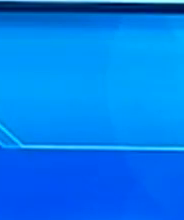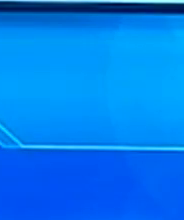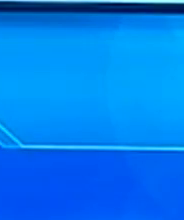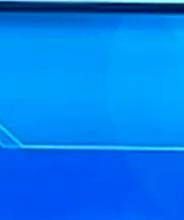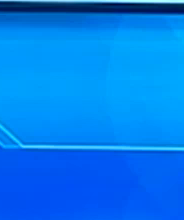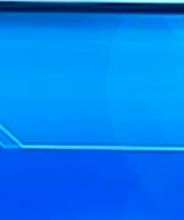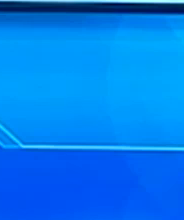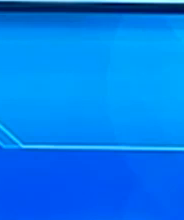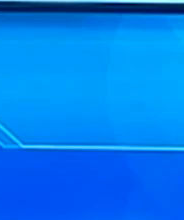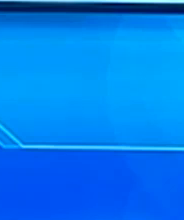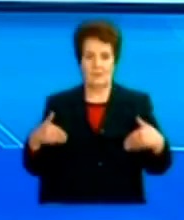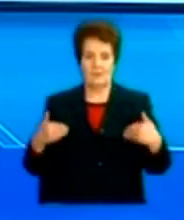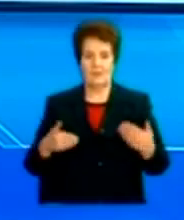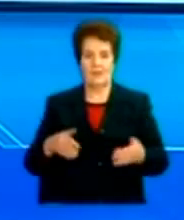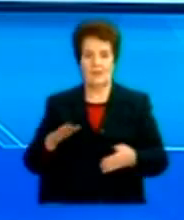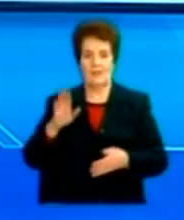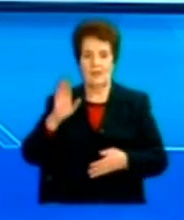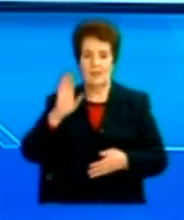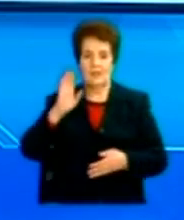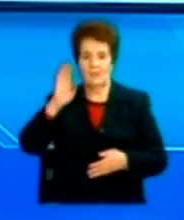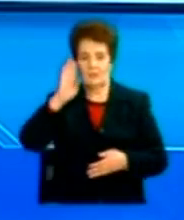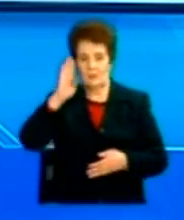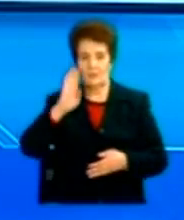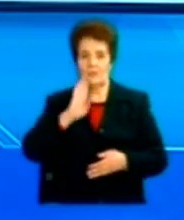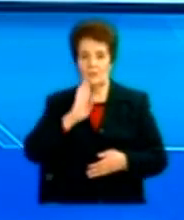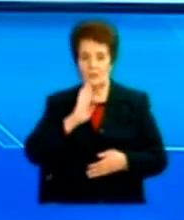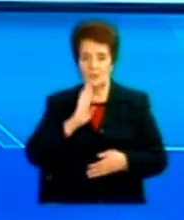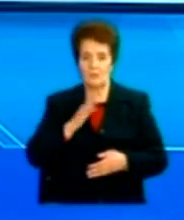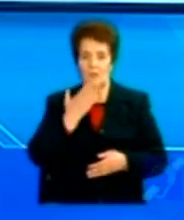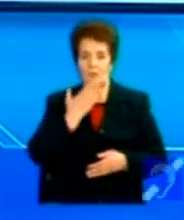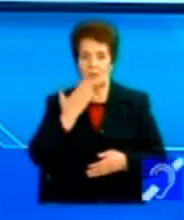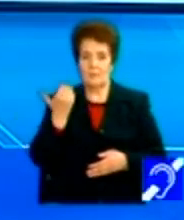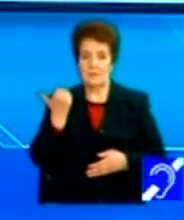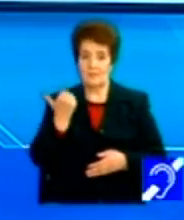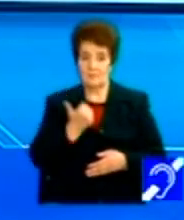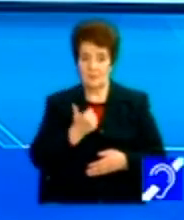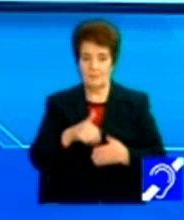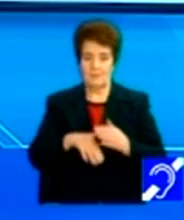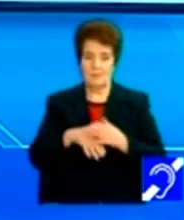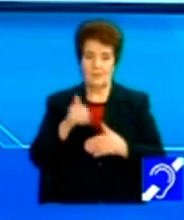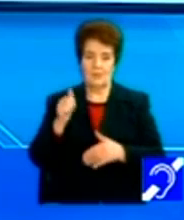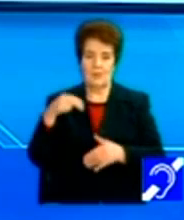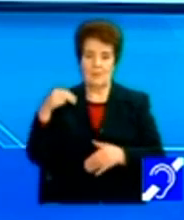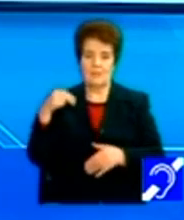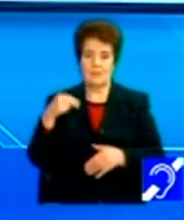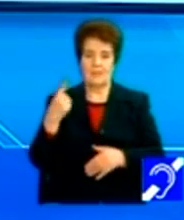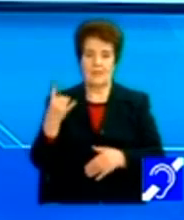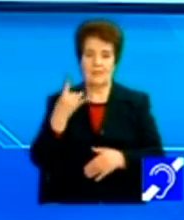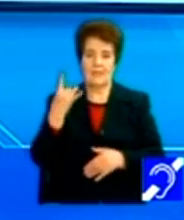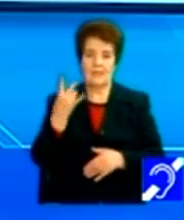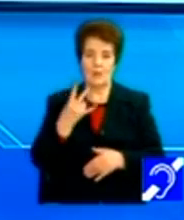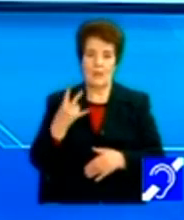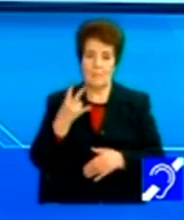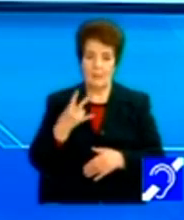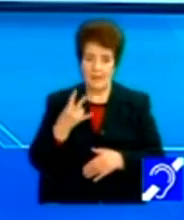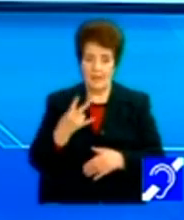Bună seara, doamnelor și domnilor! Intrăm în ultima săptămână a campaniei electorale pentru alegerile prezidențiale de la 1 noiembrie.